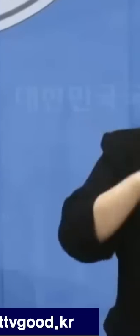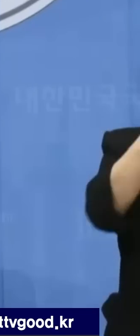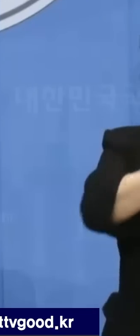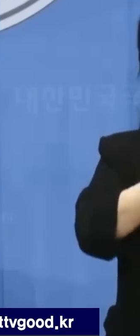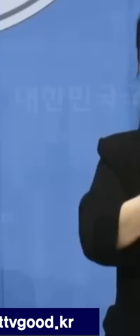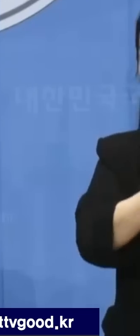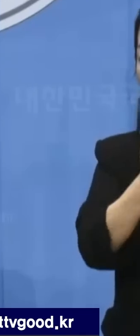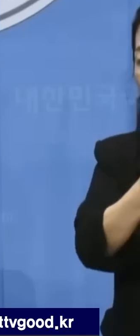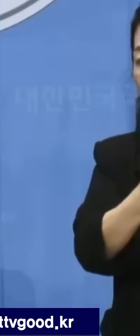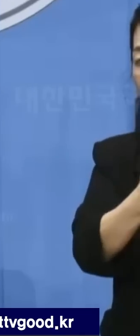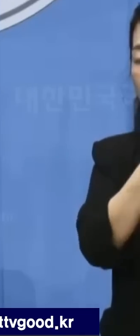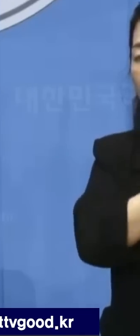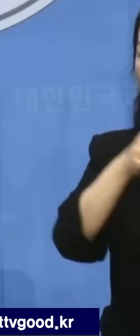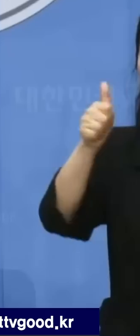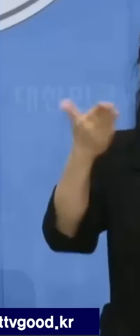정당을 만들어야 합니다.